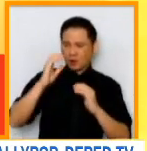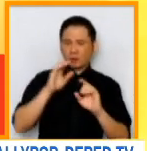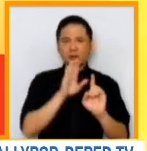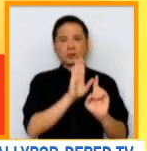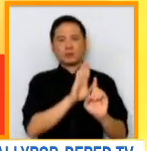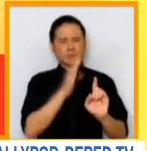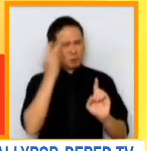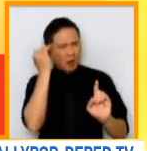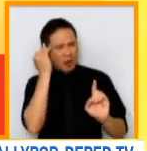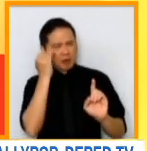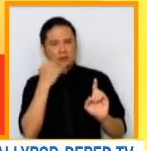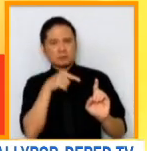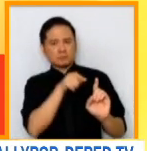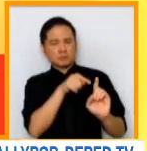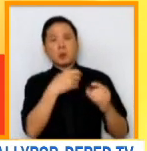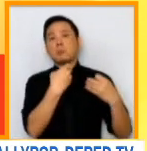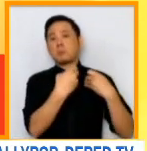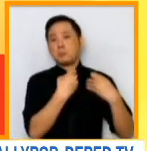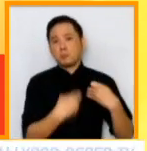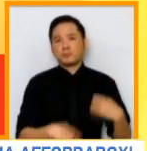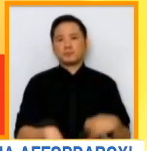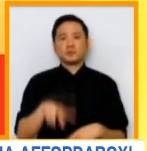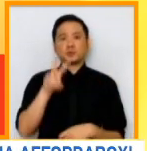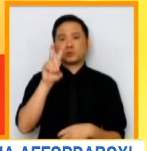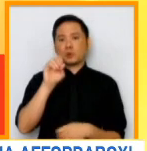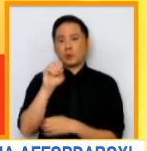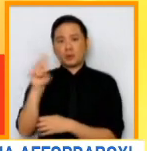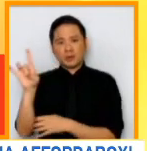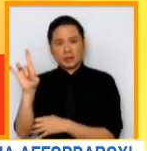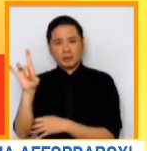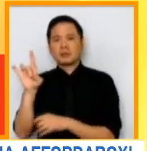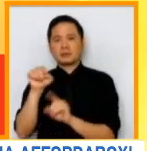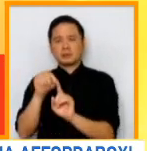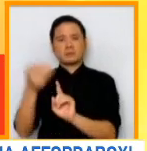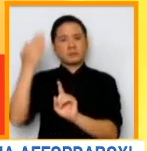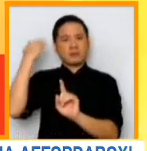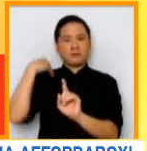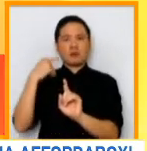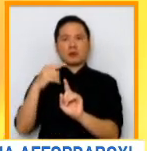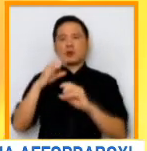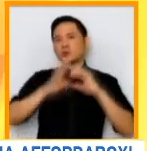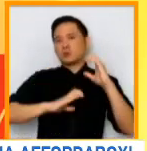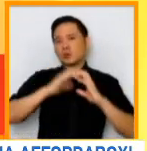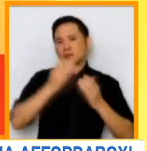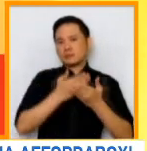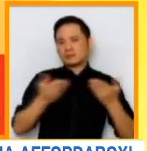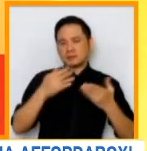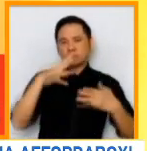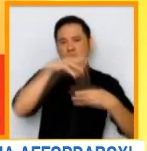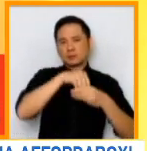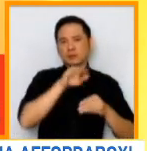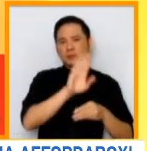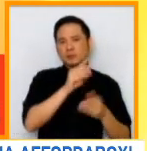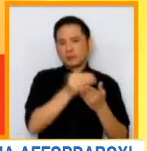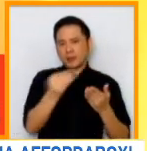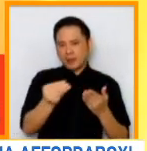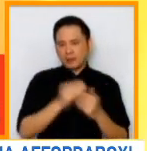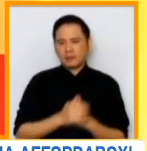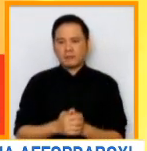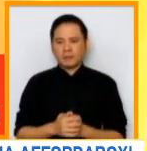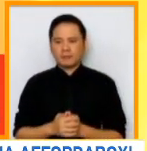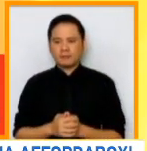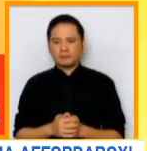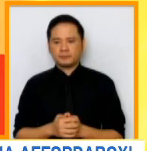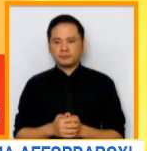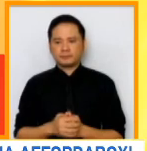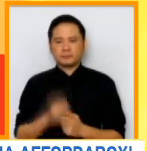kasi 2008 pa raw sila, at nung una talagang construction supplies kasama sa kanilang pinapurchase. So, para sa mga hardware. Pero